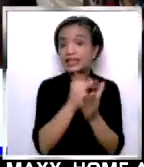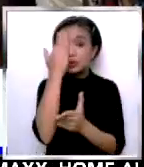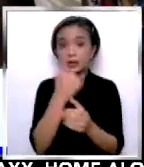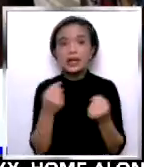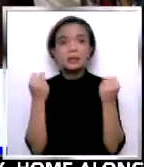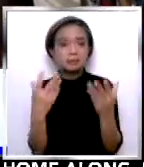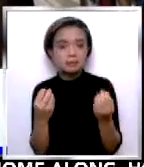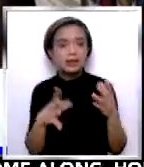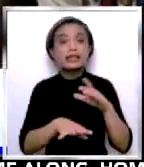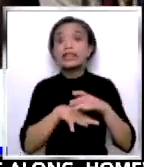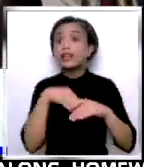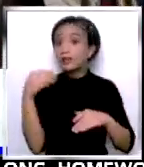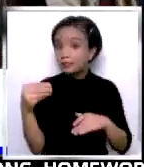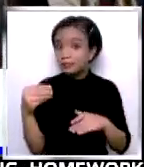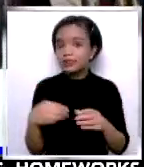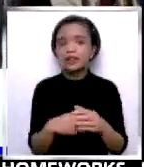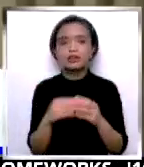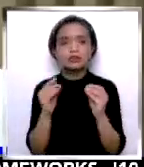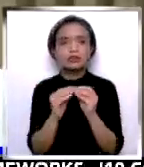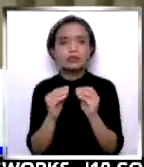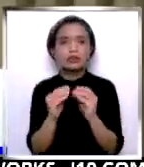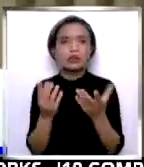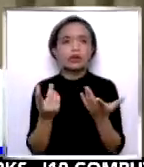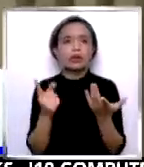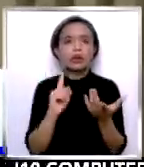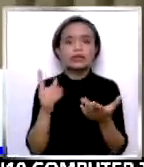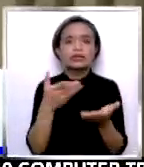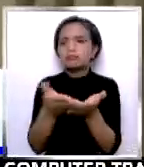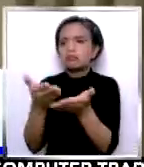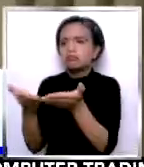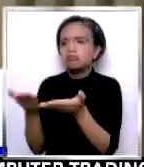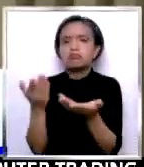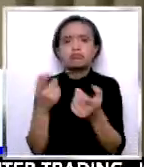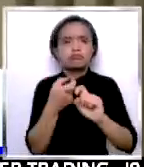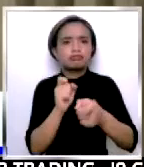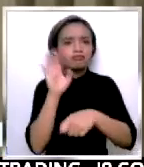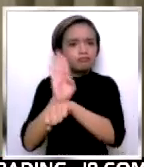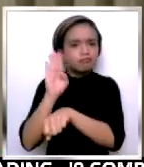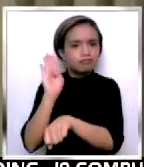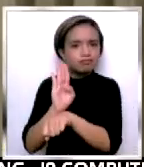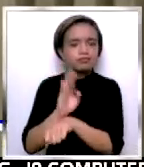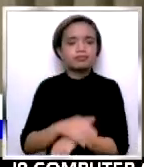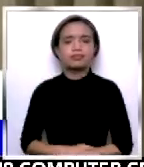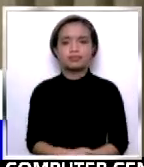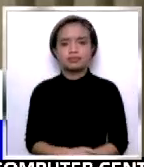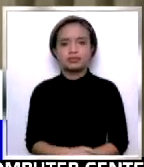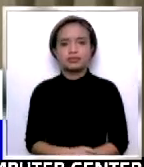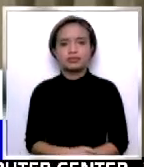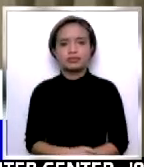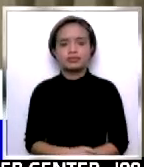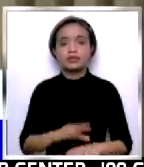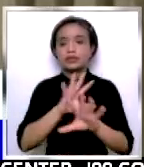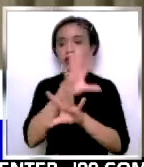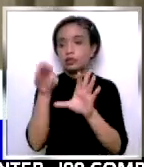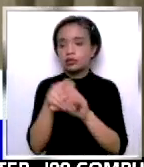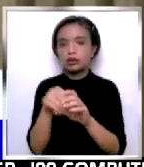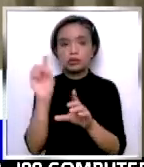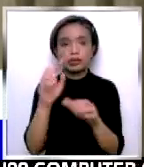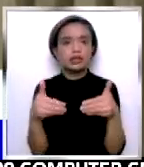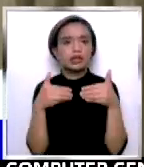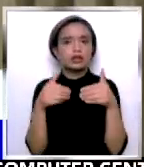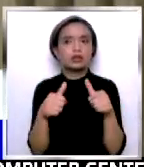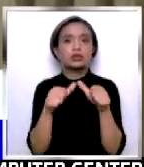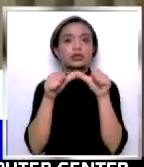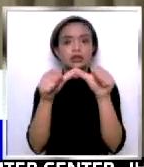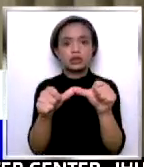lumalabas at tumatangkilik sa mga negosyo. Easing of mobility, including the resumption of face-to-face classes,